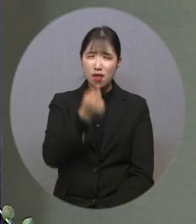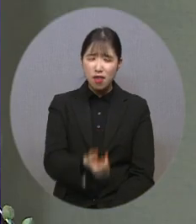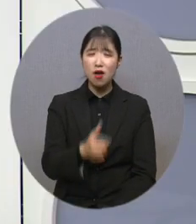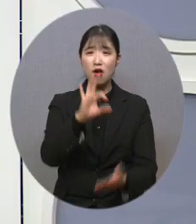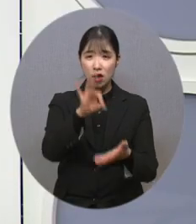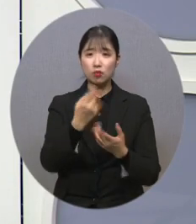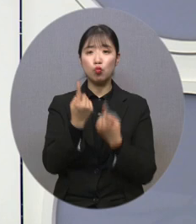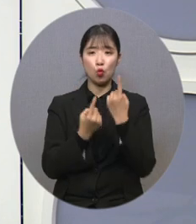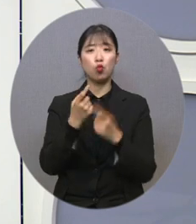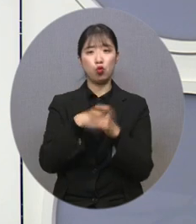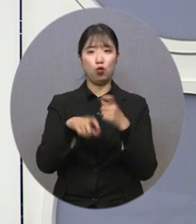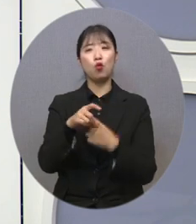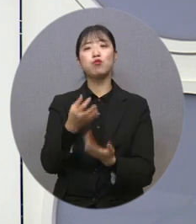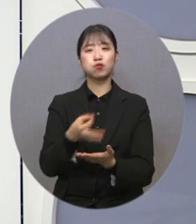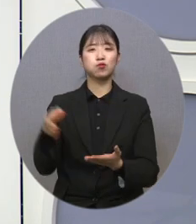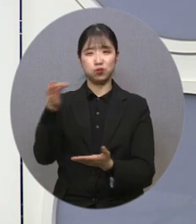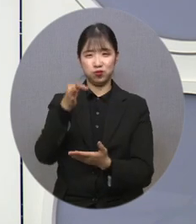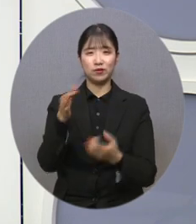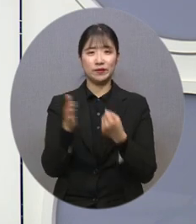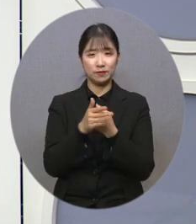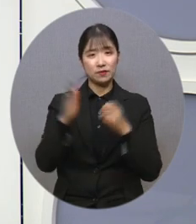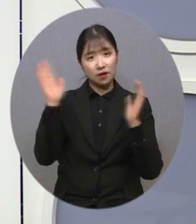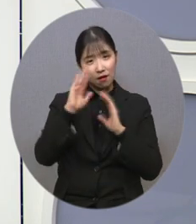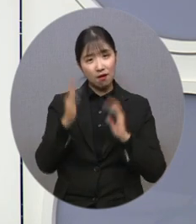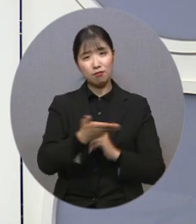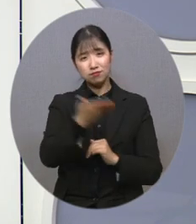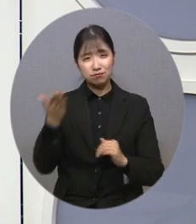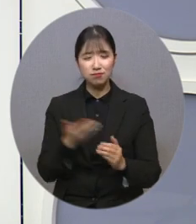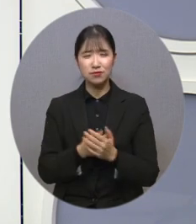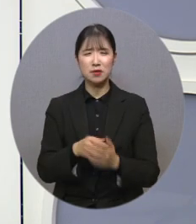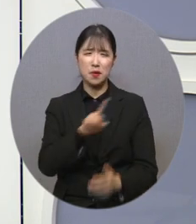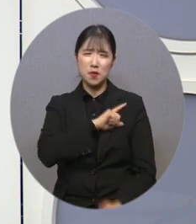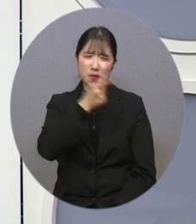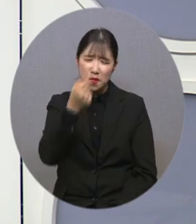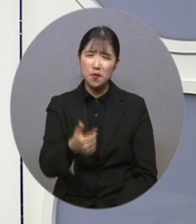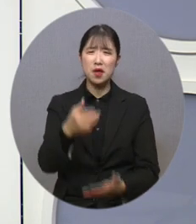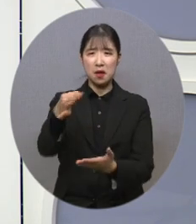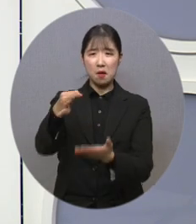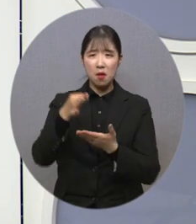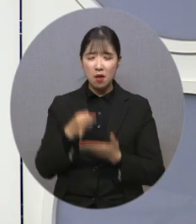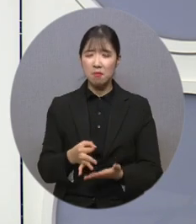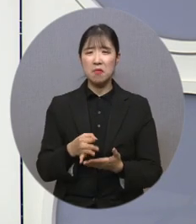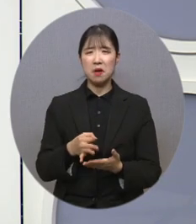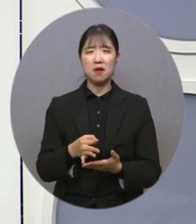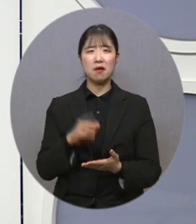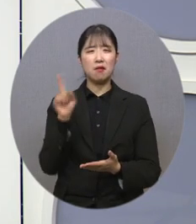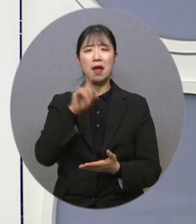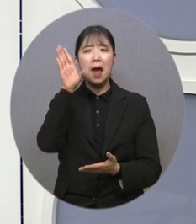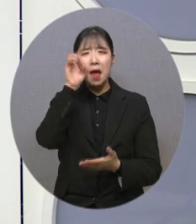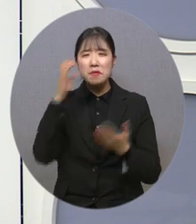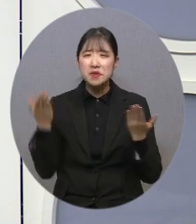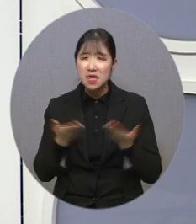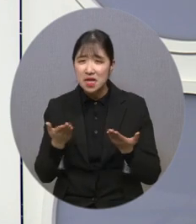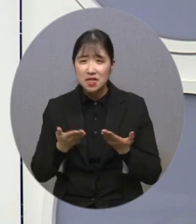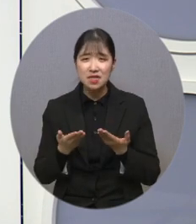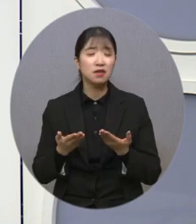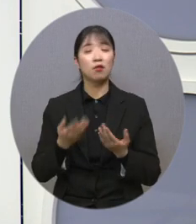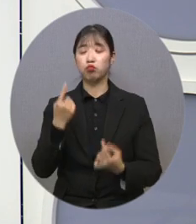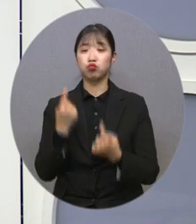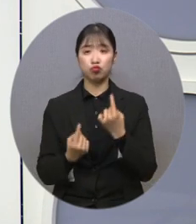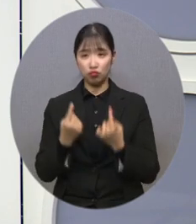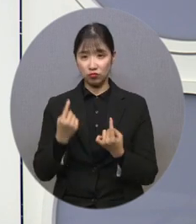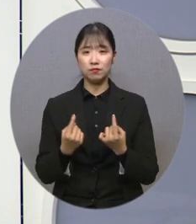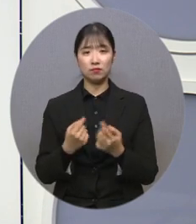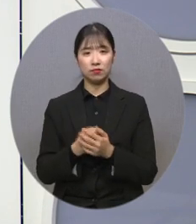예. 네. 그래서 학생들이 괜히 최저임금 받고 어디 나가서 아르바이트하고 이렇게 하는